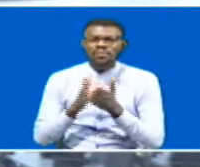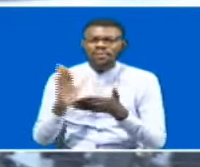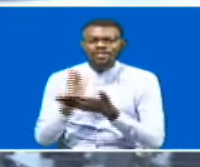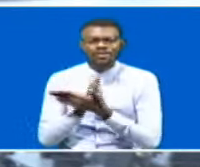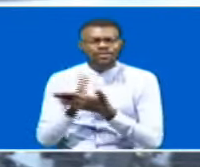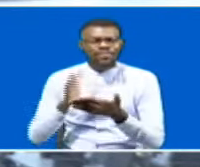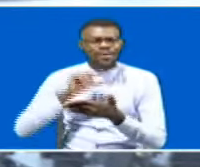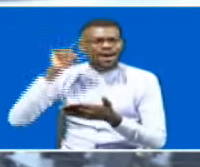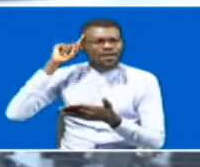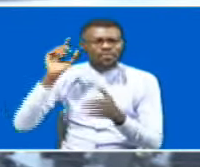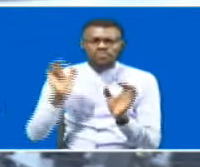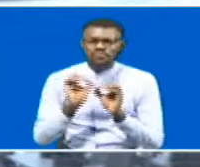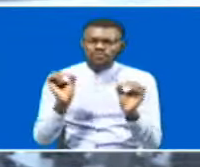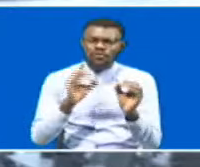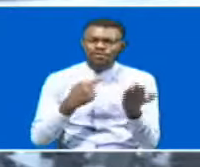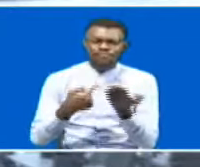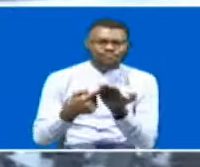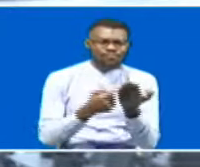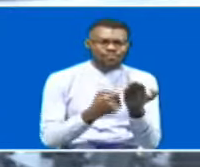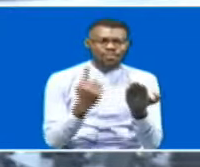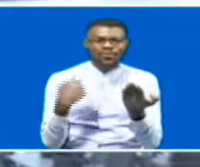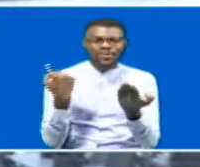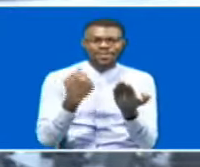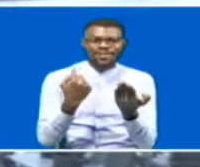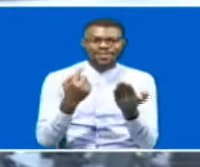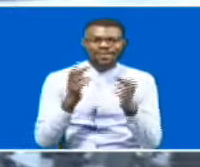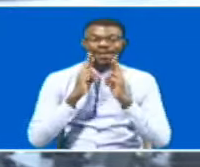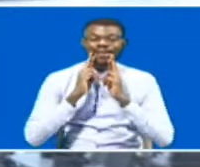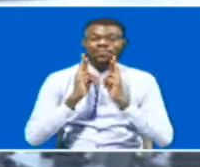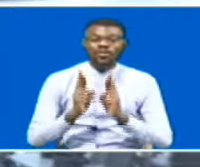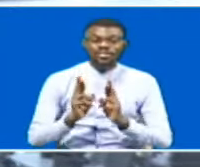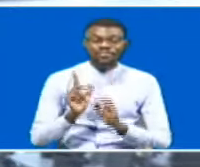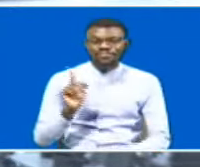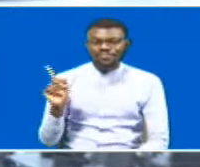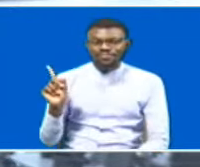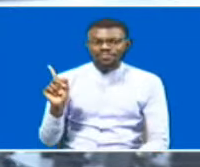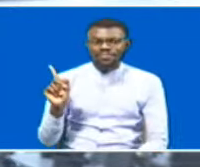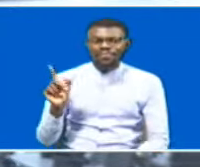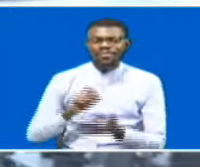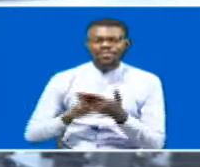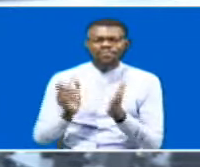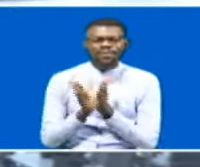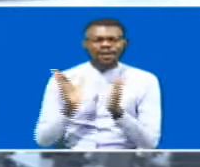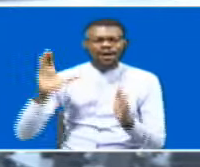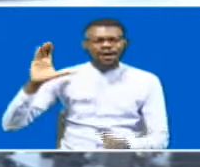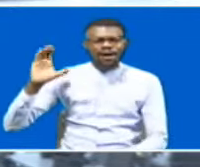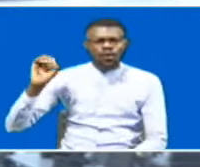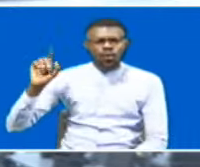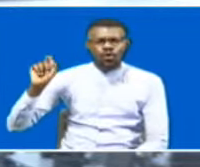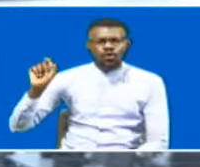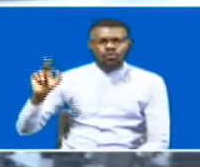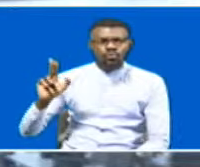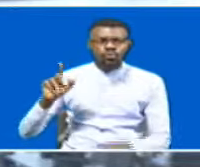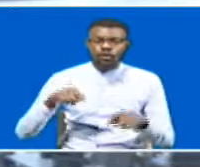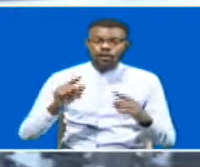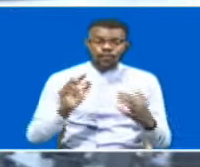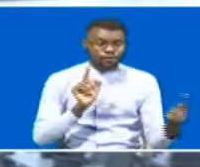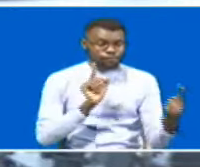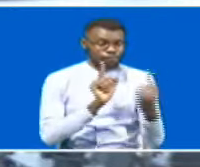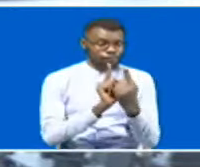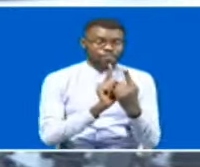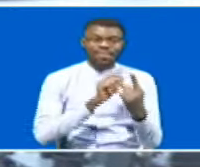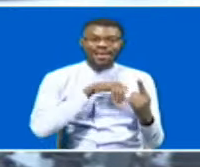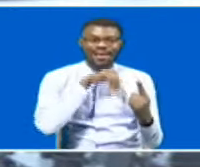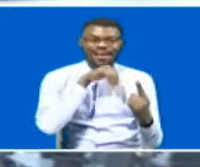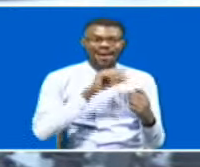katika mazungumzo ya maridhiano. Anavyoripoti mwanahabari wetu Bram Albuire, katibu mkuu wa KOTU Francis Atwoli aliyekutana na Raila kwa mara